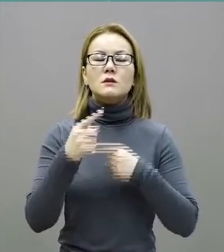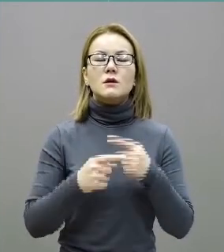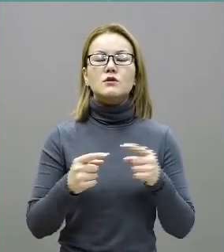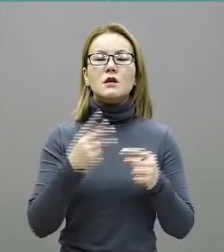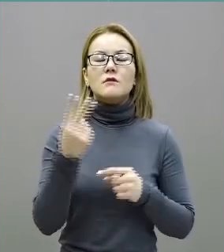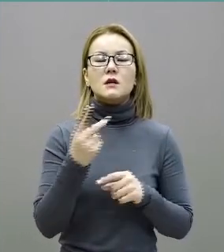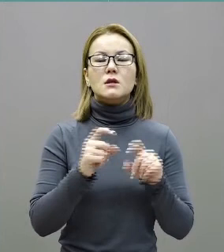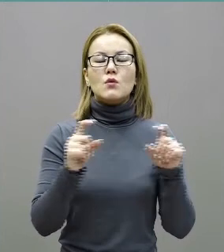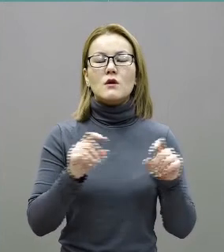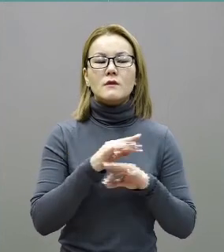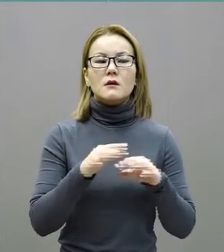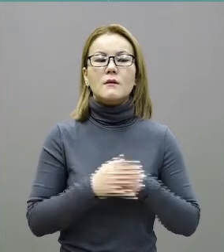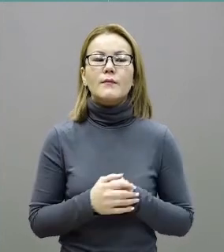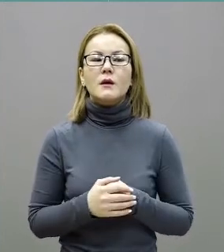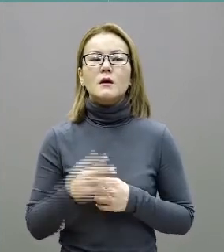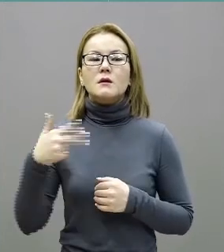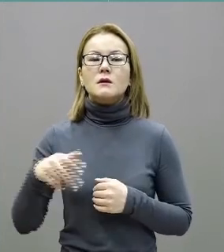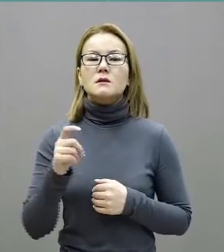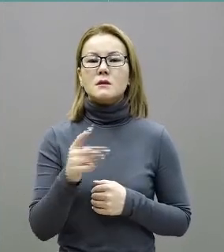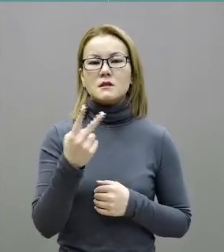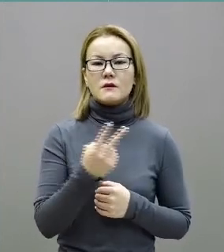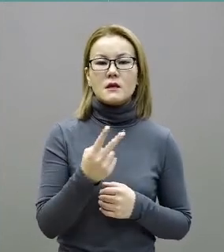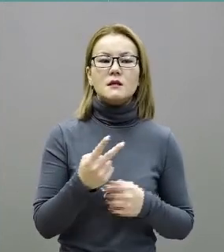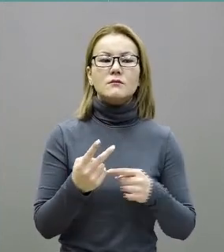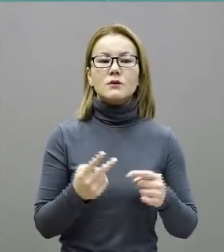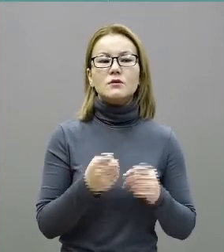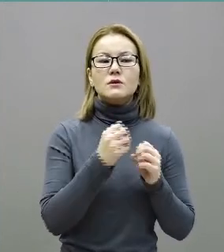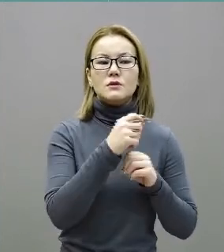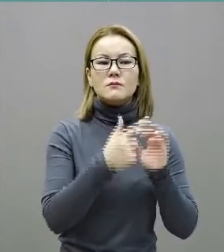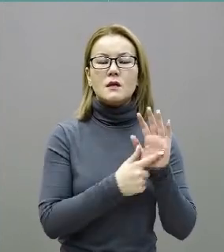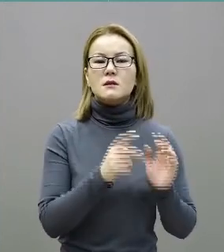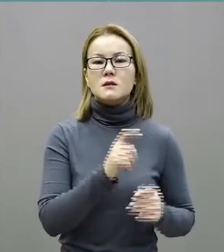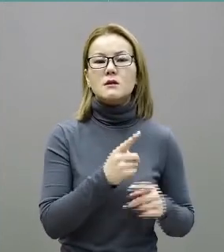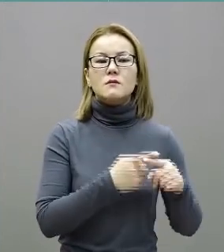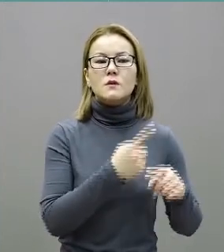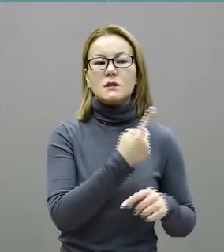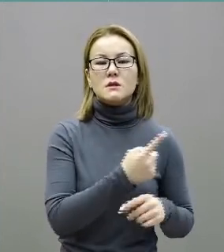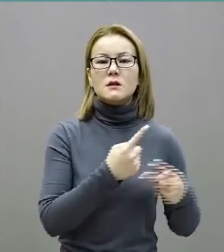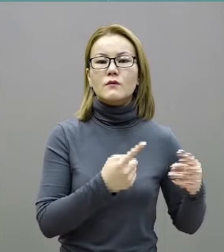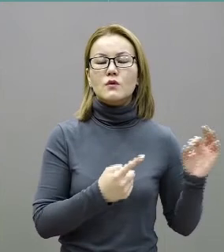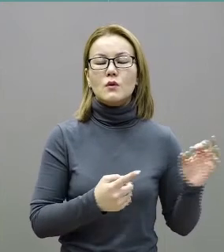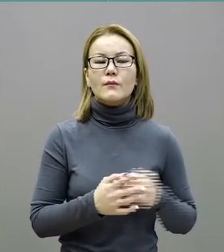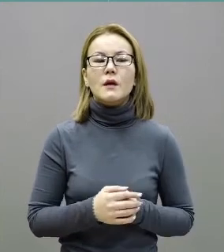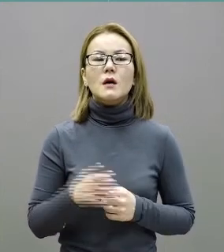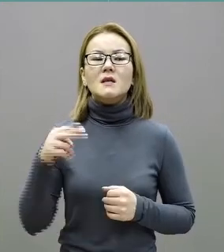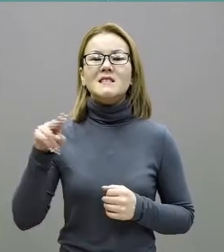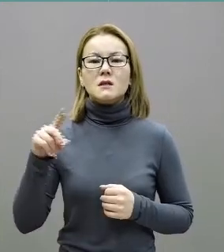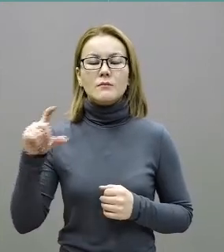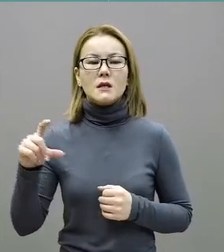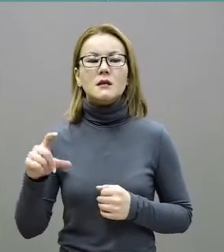следующее квадратное уравнение 30 x квадрате минус 17 x плюс 1 равно нулю